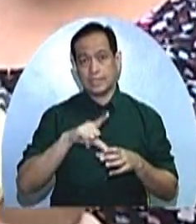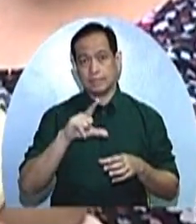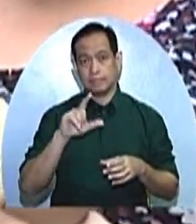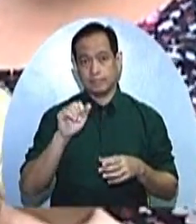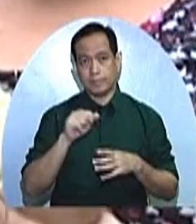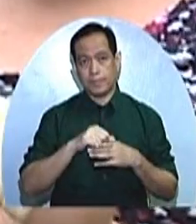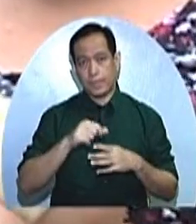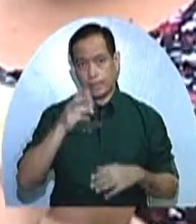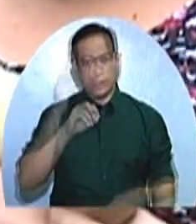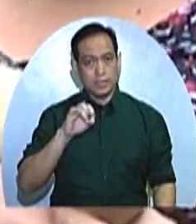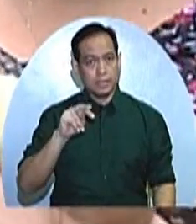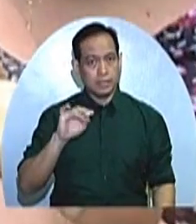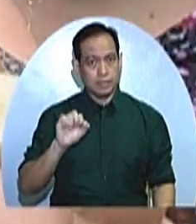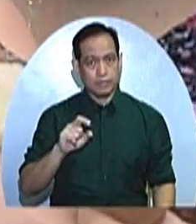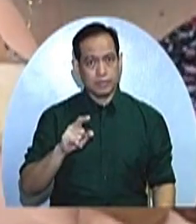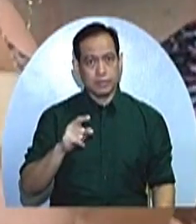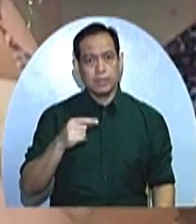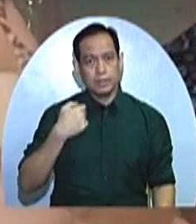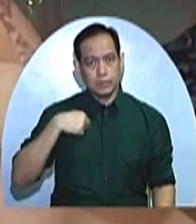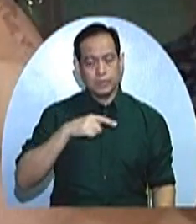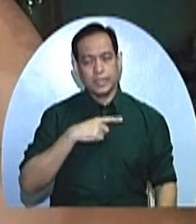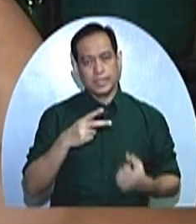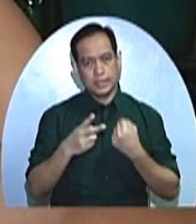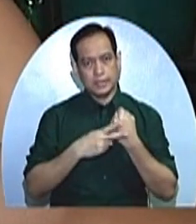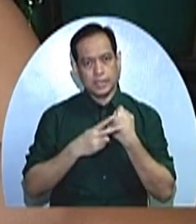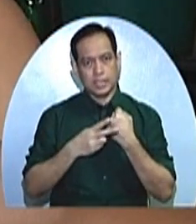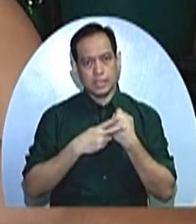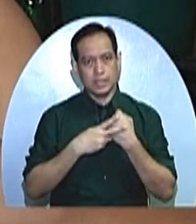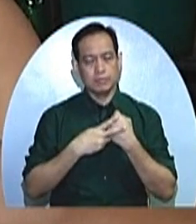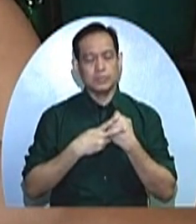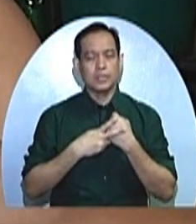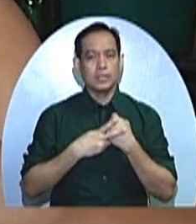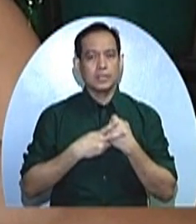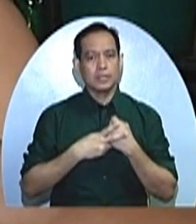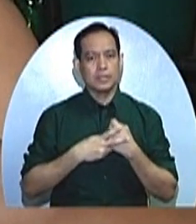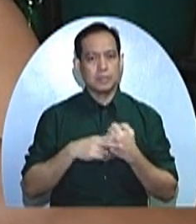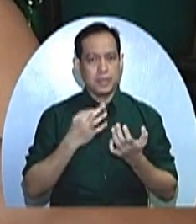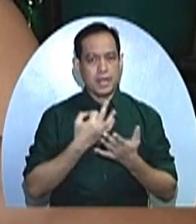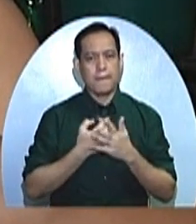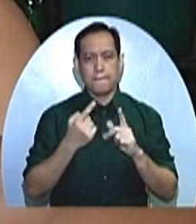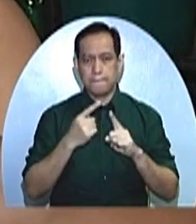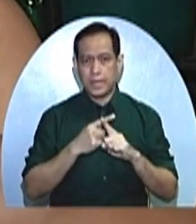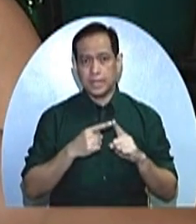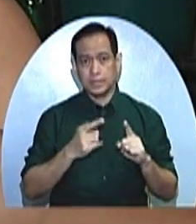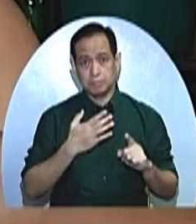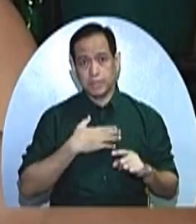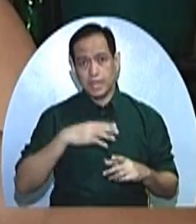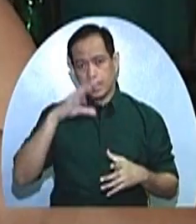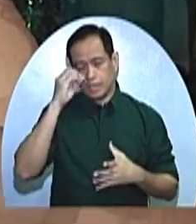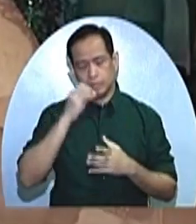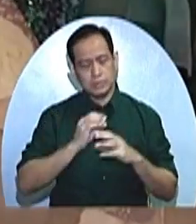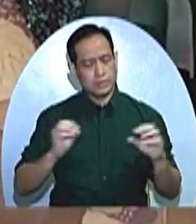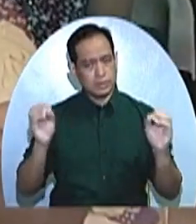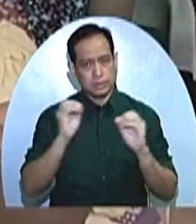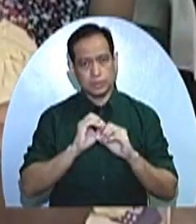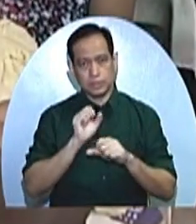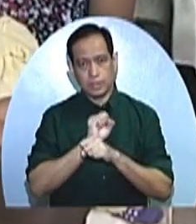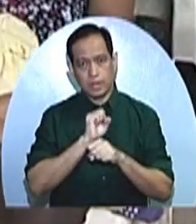ng bata. Pinag-iipan ng namin po kung makakaroon kami ng pera. Eh kaso walang trabaho ang asawa